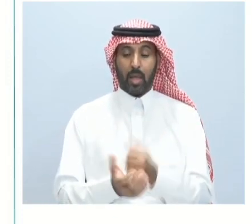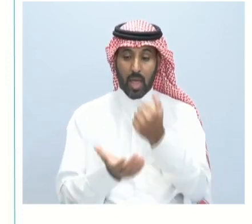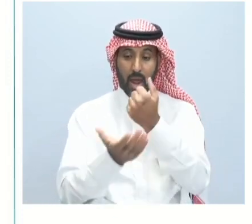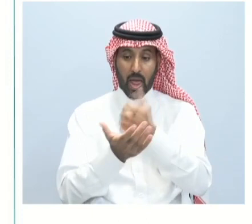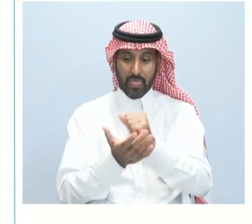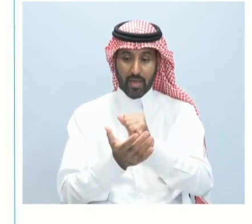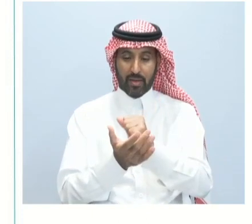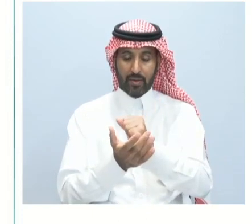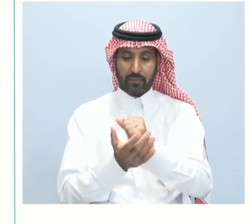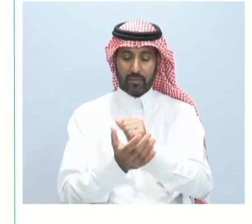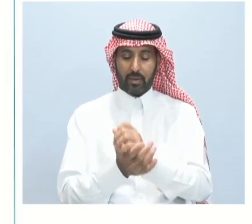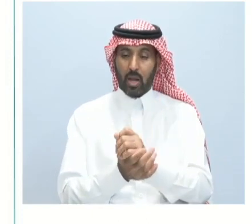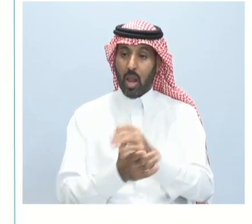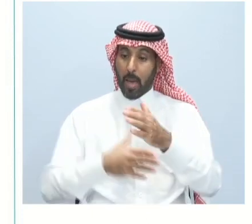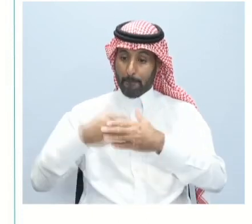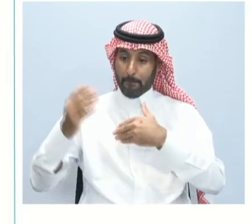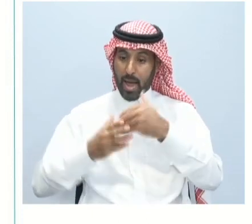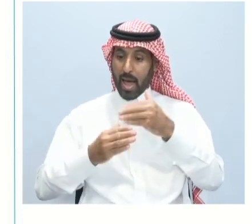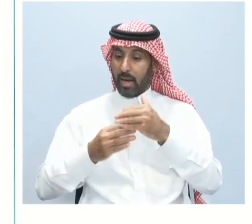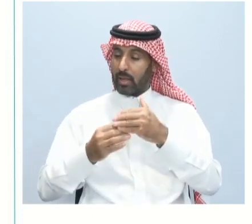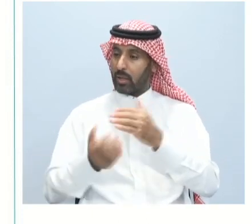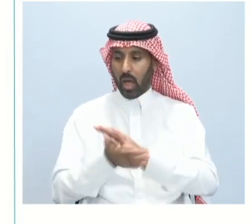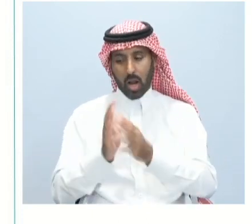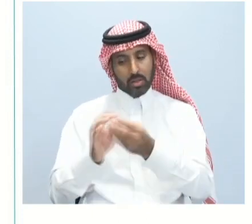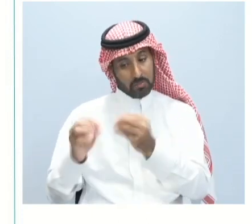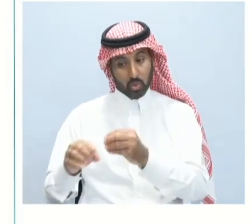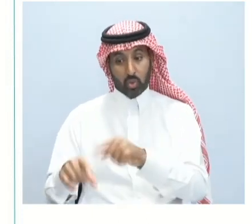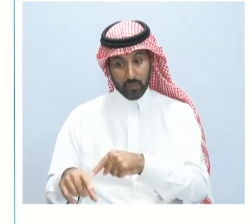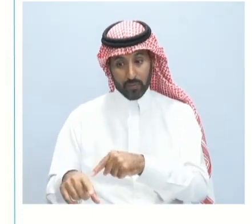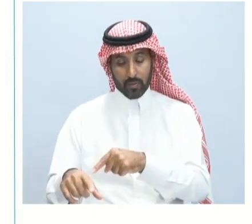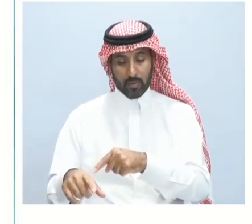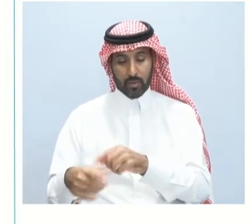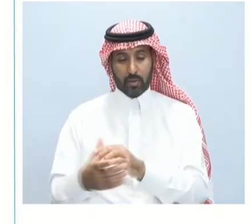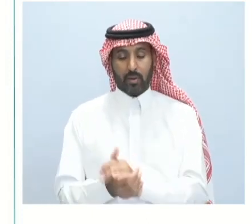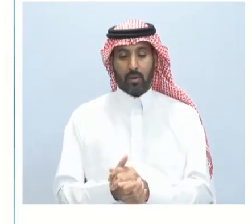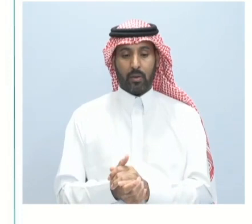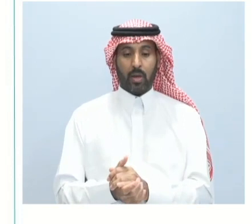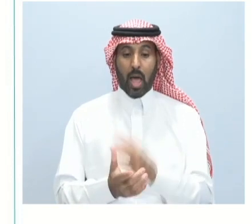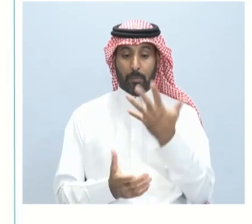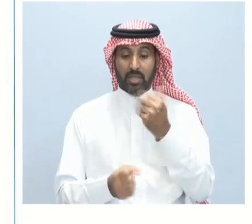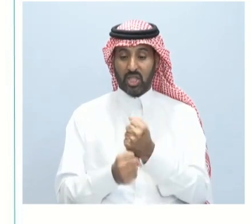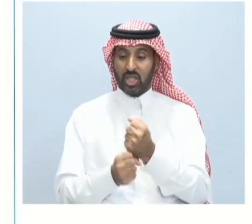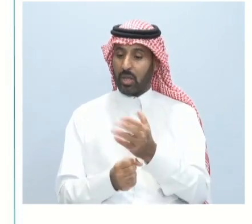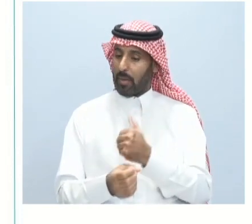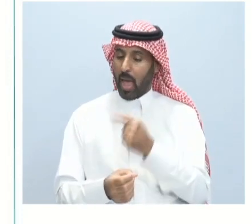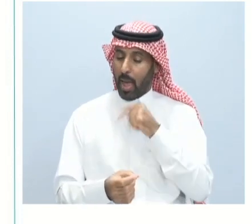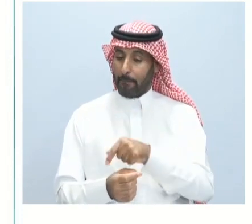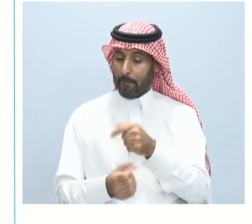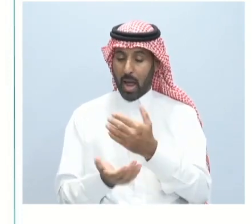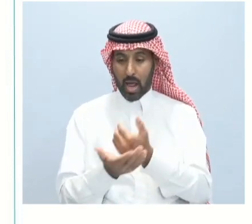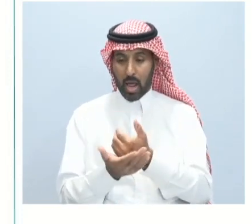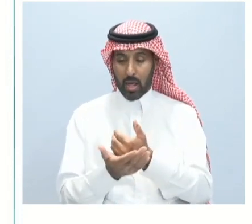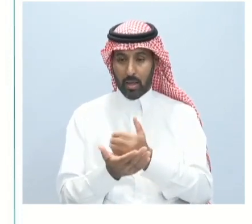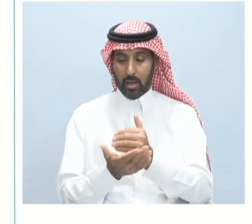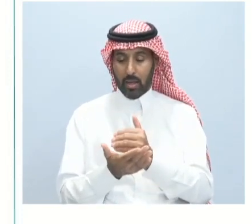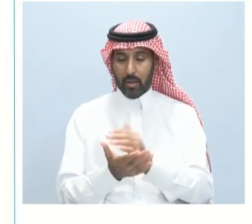بحذف المهارات التي تم تغطيتها سيتم حذف مهاره العامل الجديد من المهارات التي المطلوبه